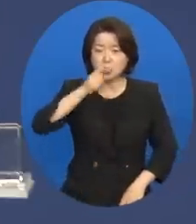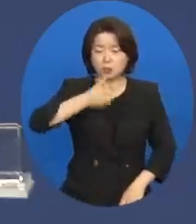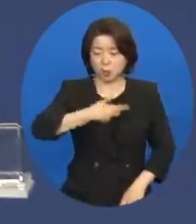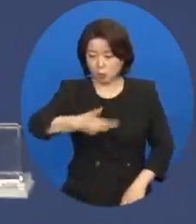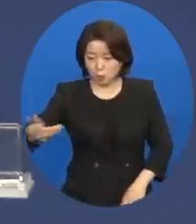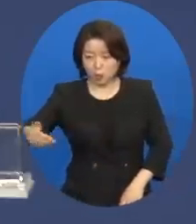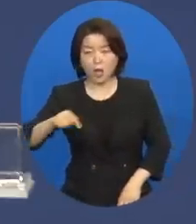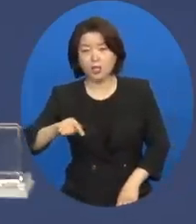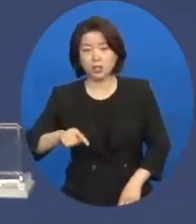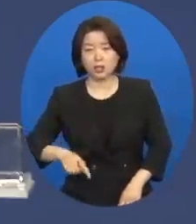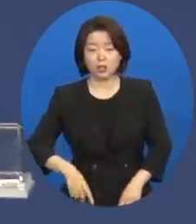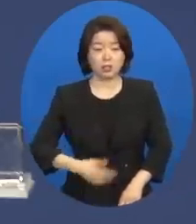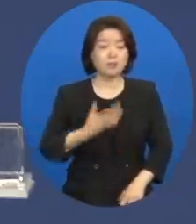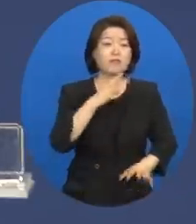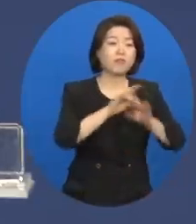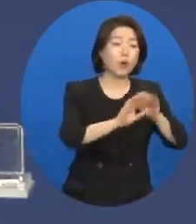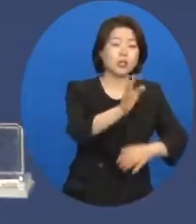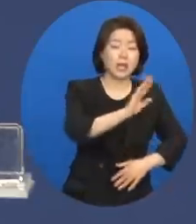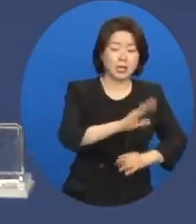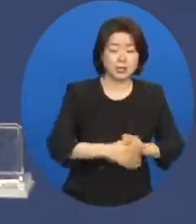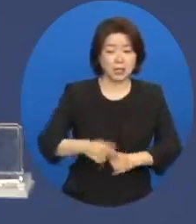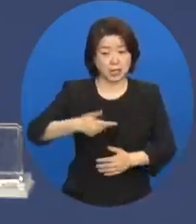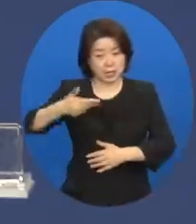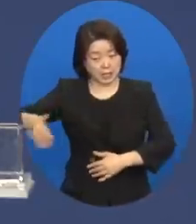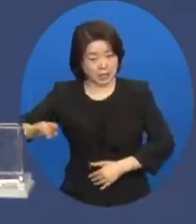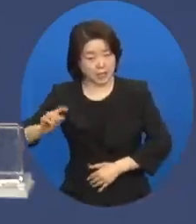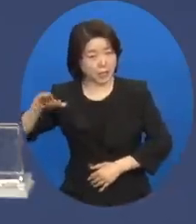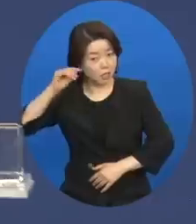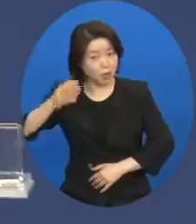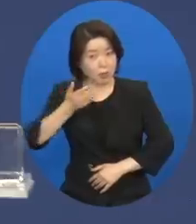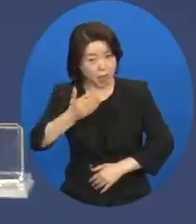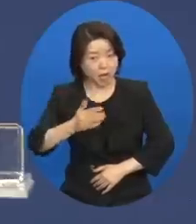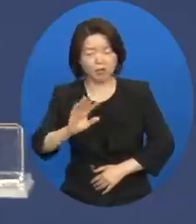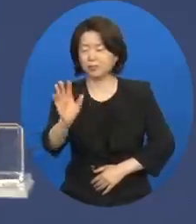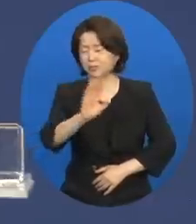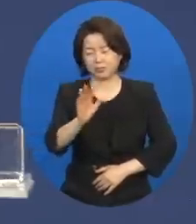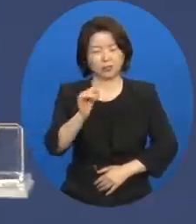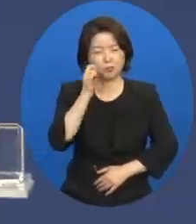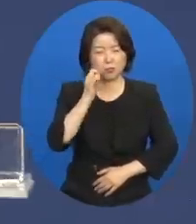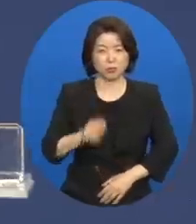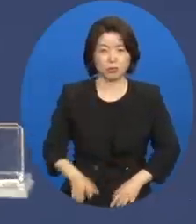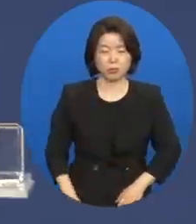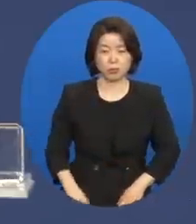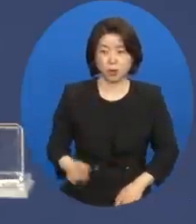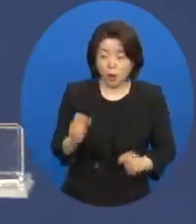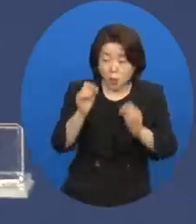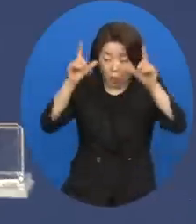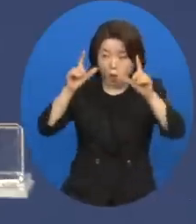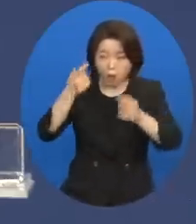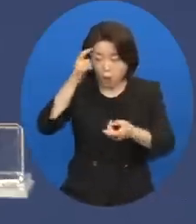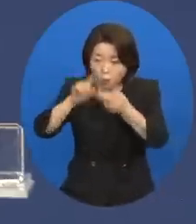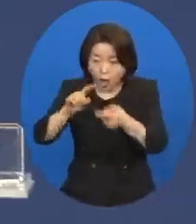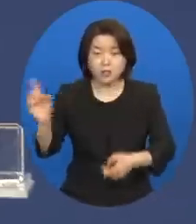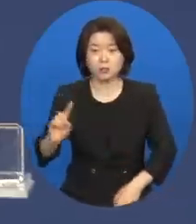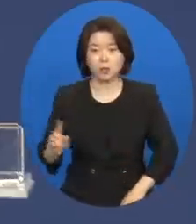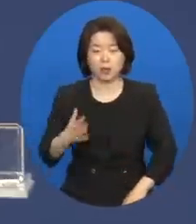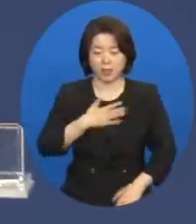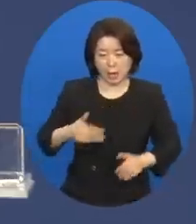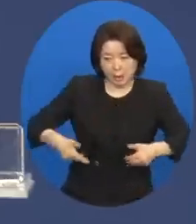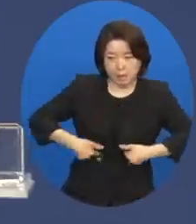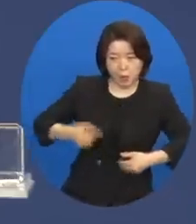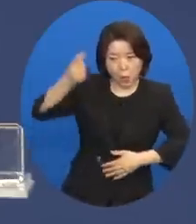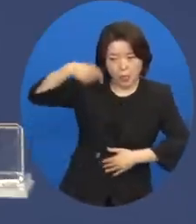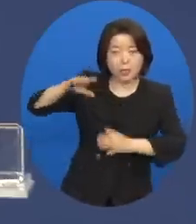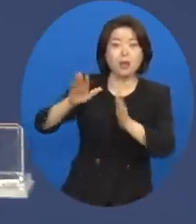않은 사람한테 생수 얘기가 왜 귀에 들어오겠어요? 모든 게 우리가 눈이 번쩍 띄어지고 관심이 가는 건 내가 필요를 느꼈을